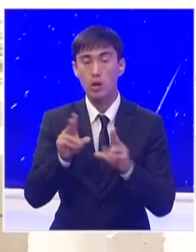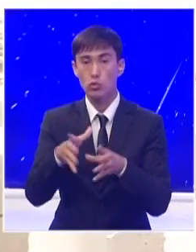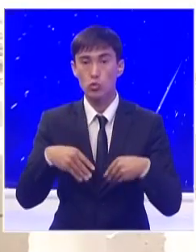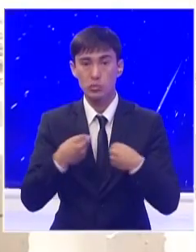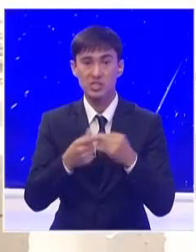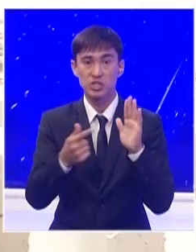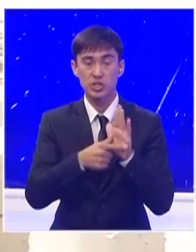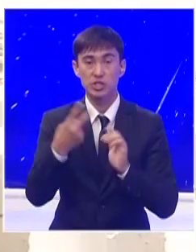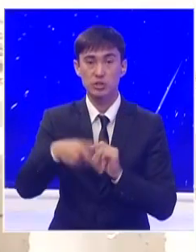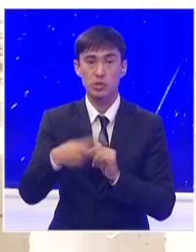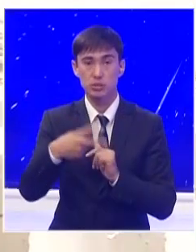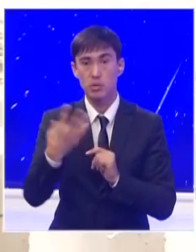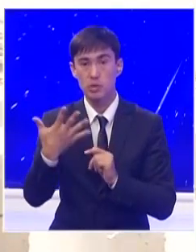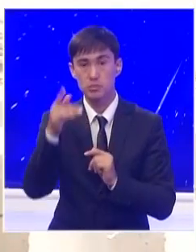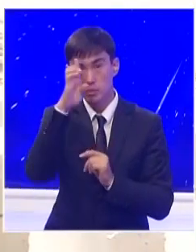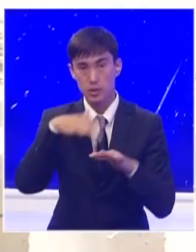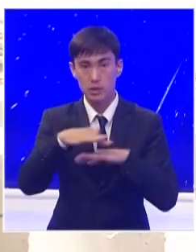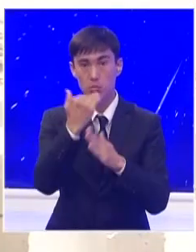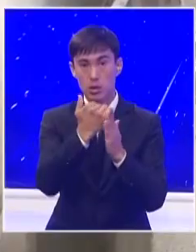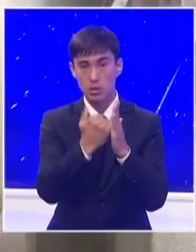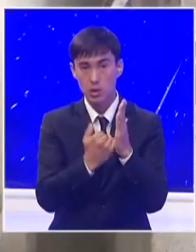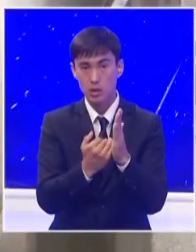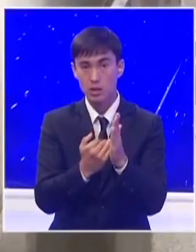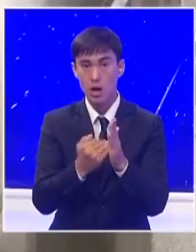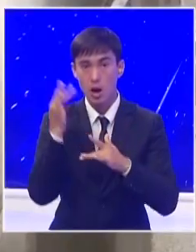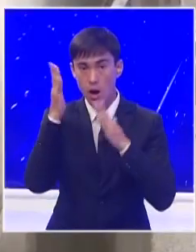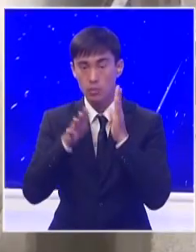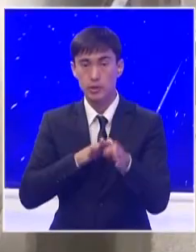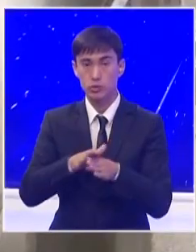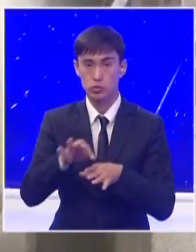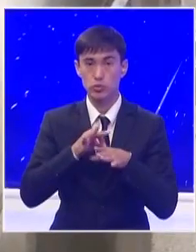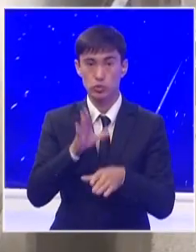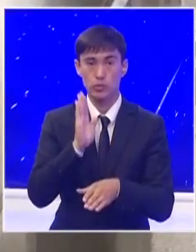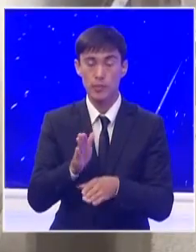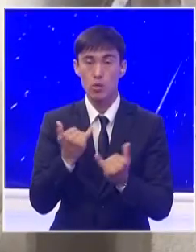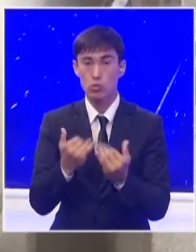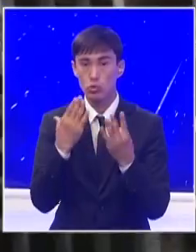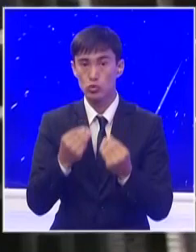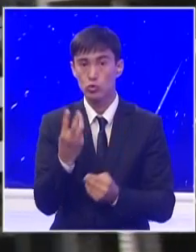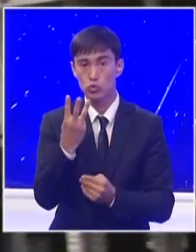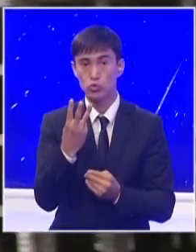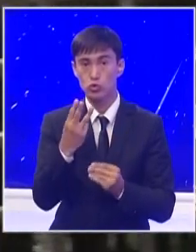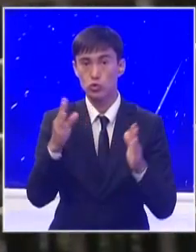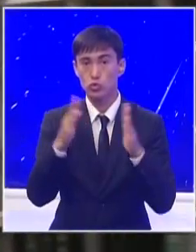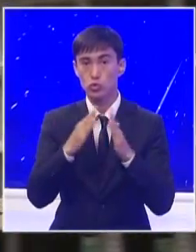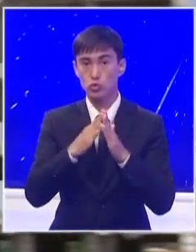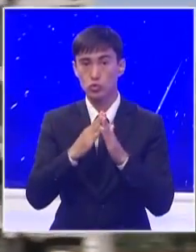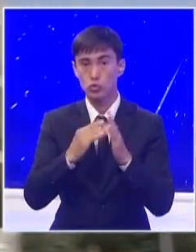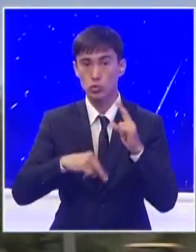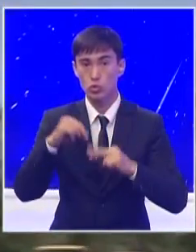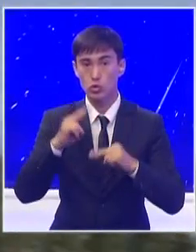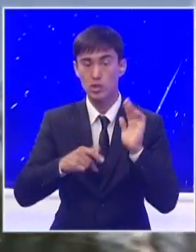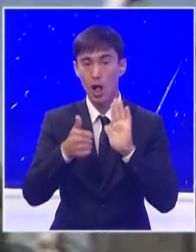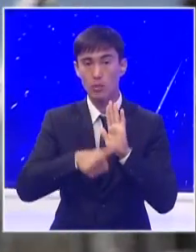отбасы 7-20-25 мемлекеттік бағдарламалар арқылы арманына қол жеткізбек. Бүгінгі күні 3 тұрғын үйдің